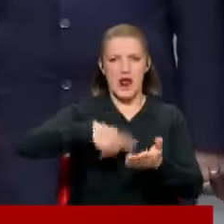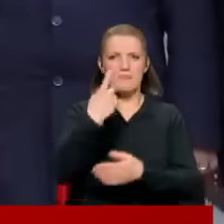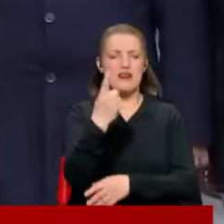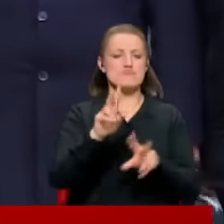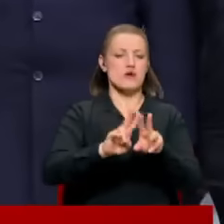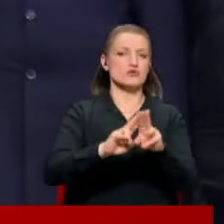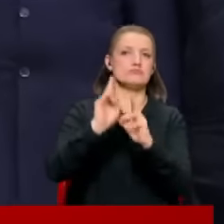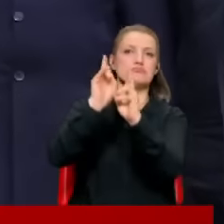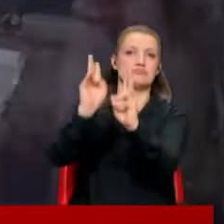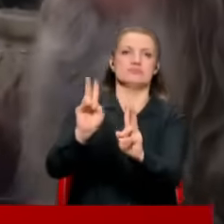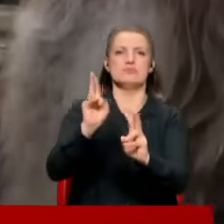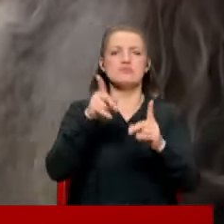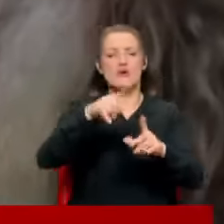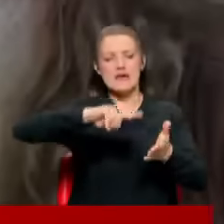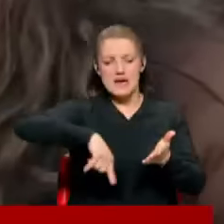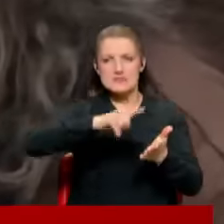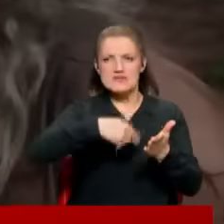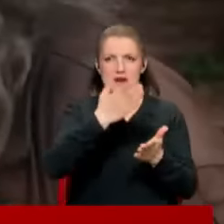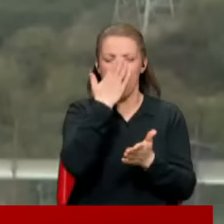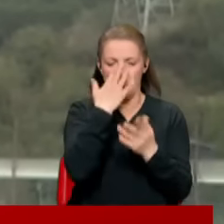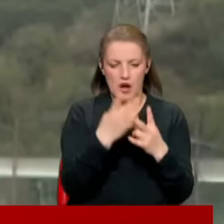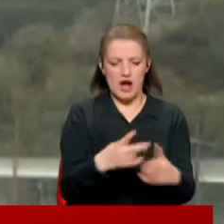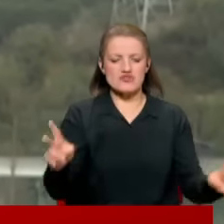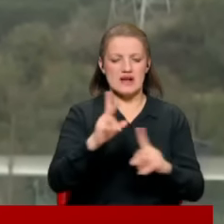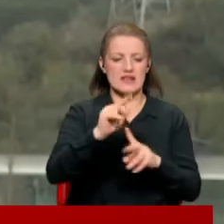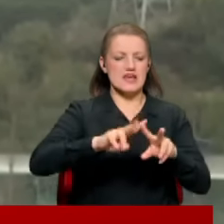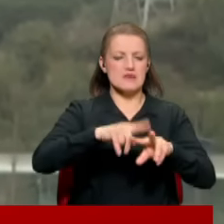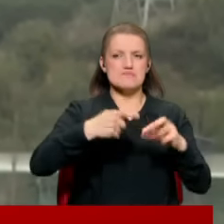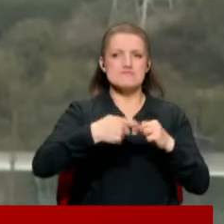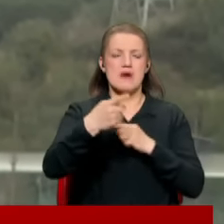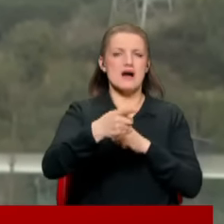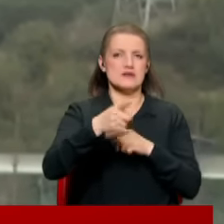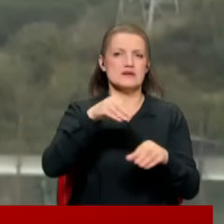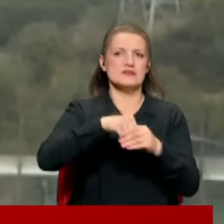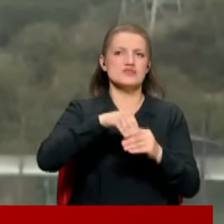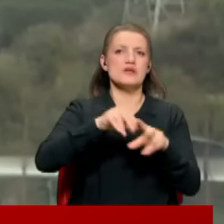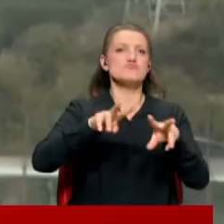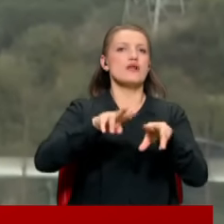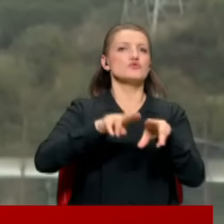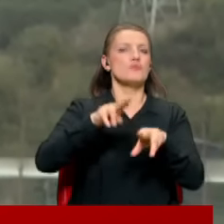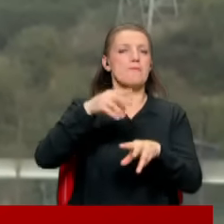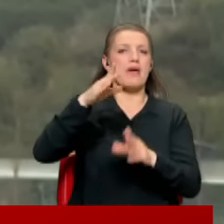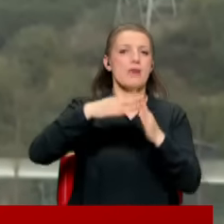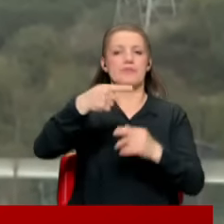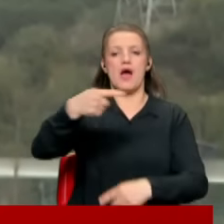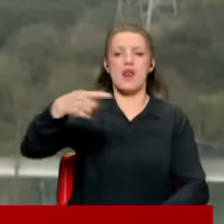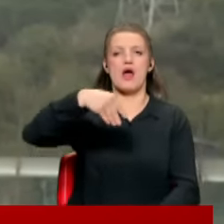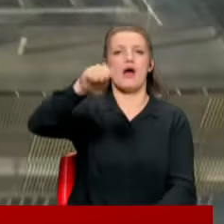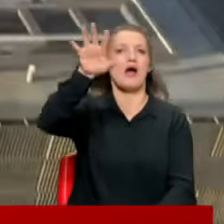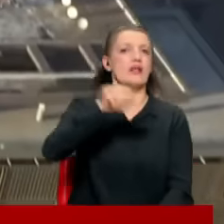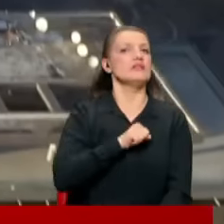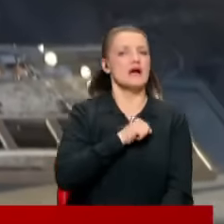Murat Kurum'a ait. Hatta öyle ki bu imzayla öne açılan imar izni alan lüks konuttan bir de daire satın aldı kurum. Mal varlığı beyanıyla ortaya